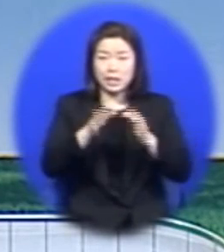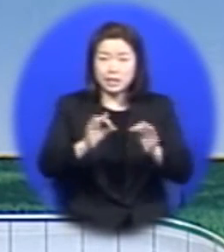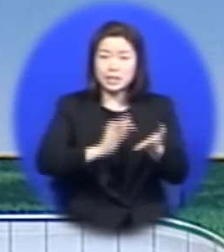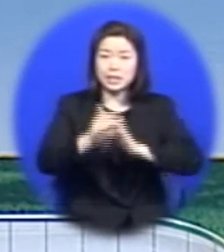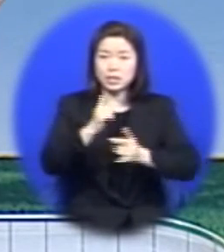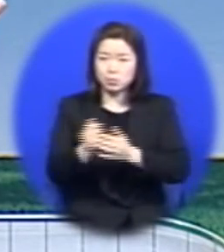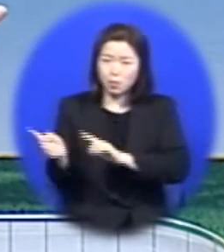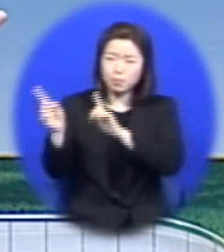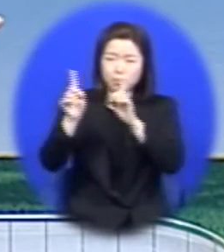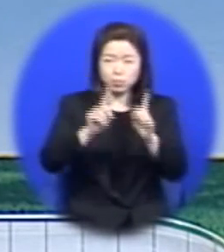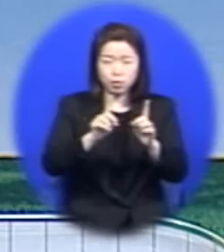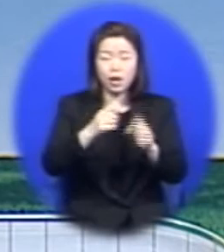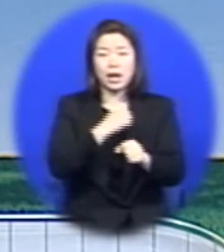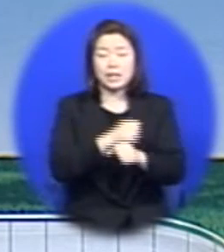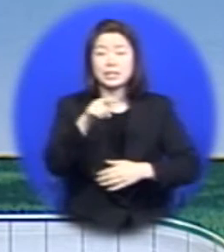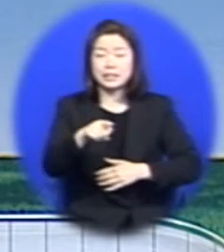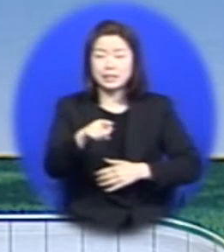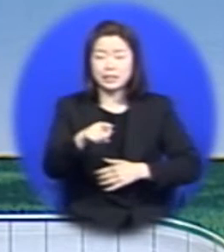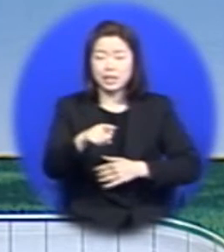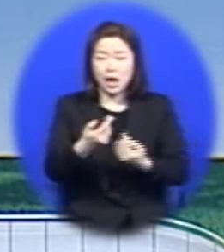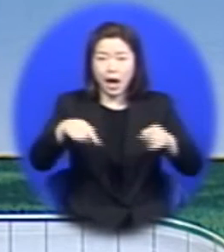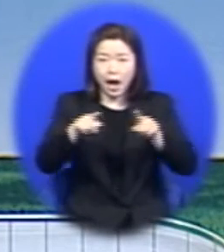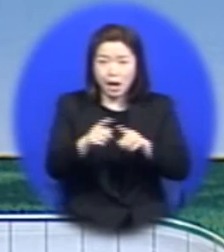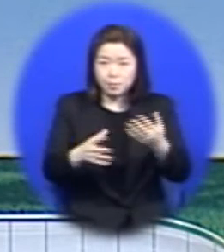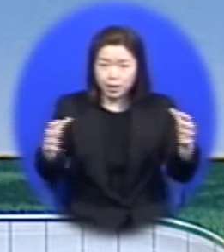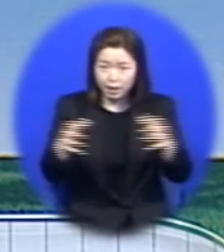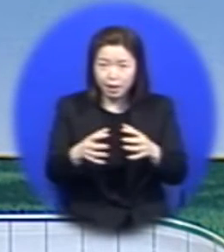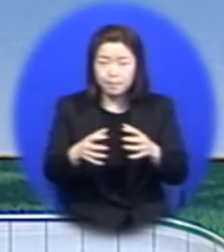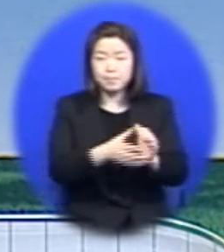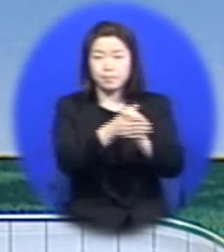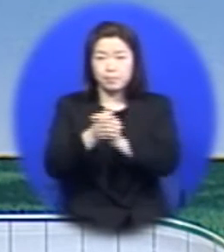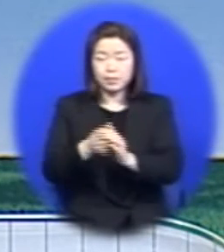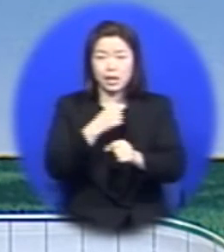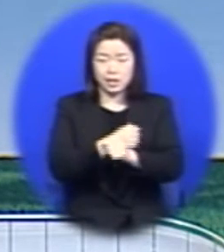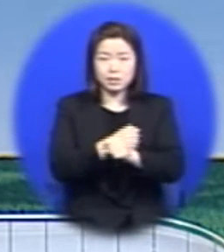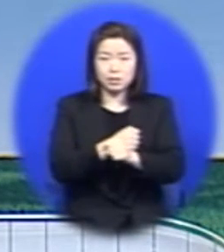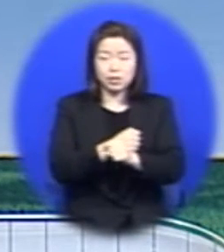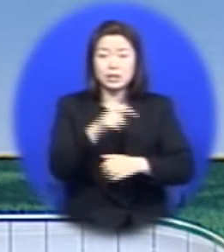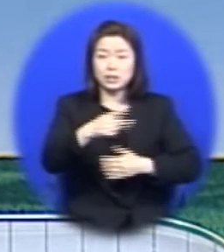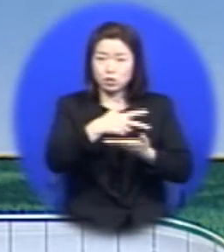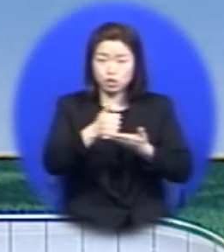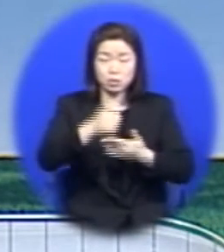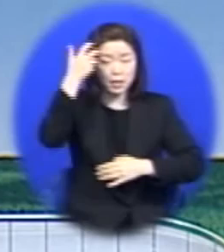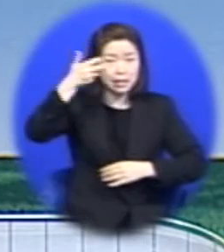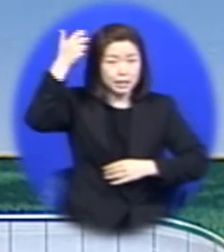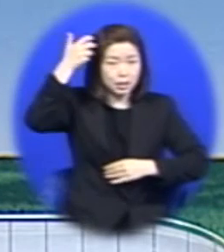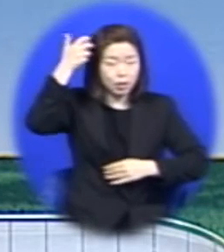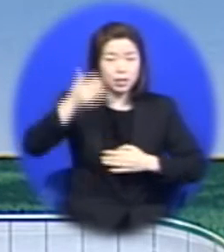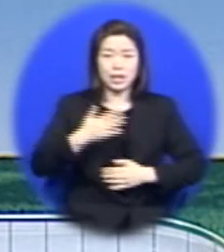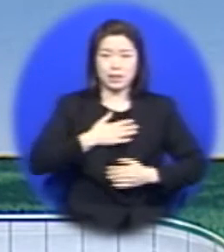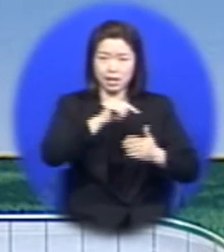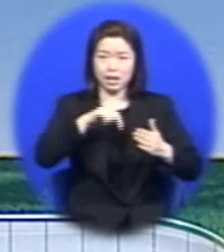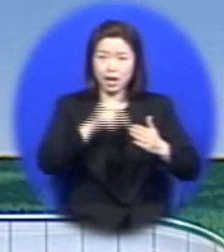예수님이 부활하시는 그 부활에 우리가 연합해서 그 주님의 영이 내